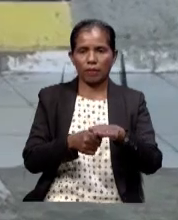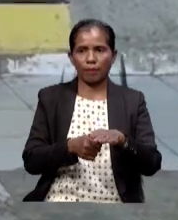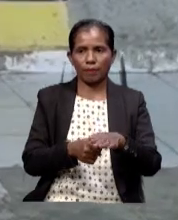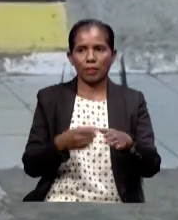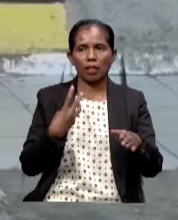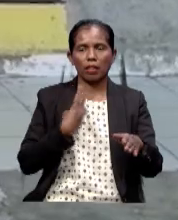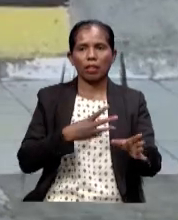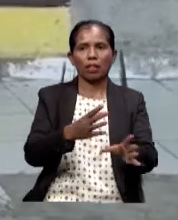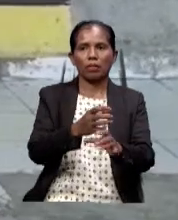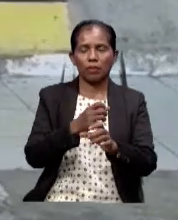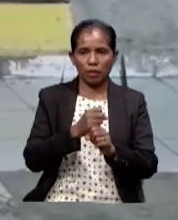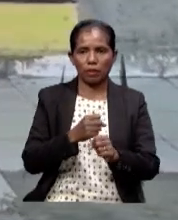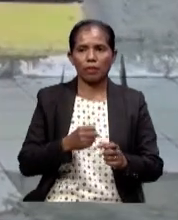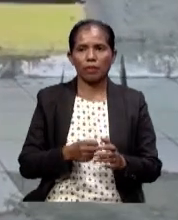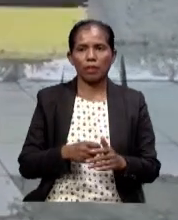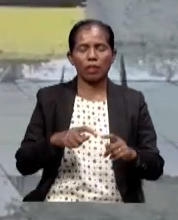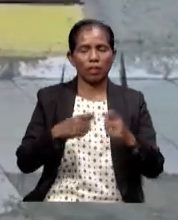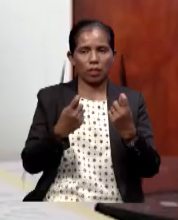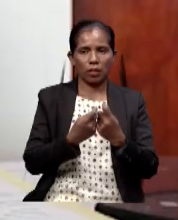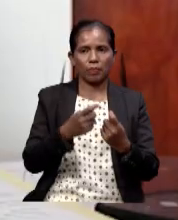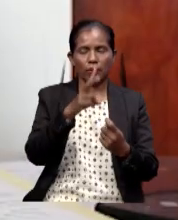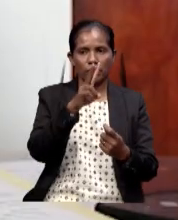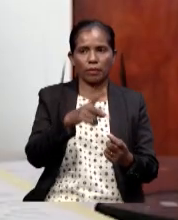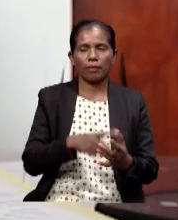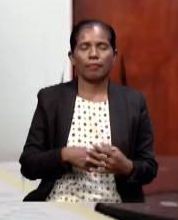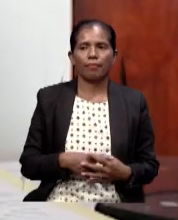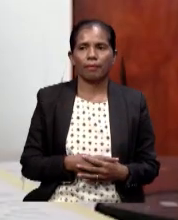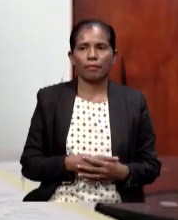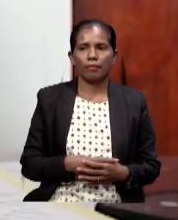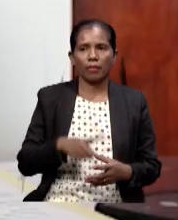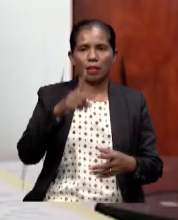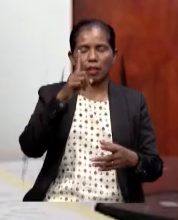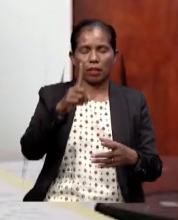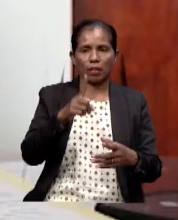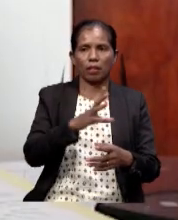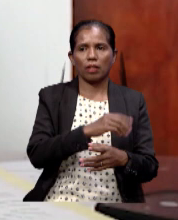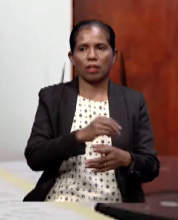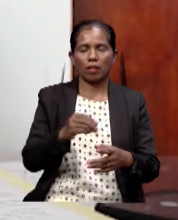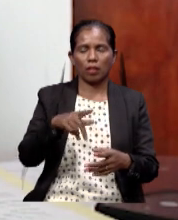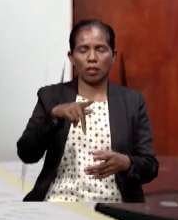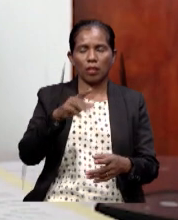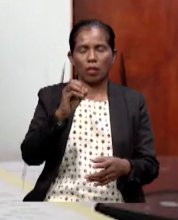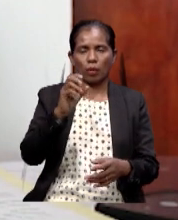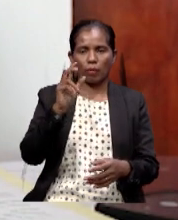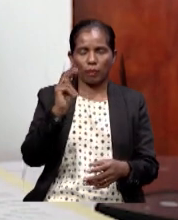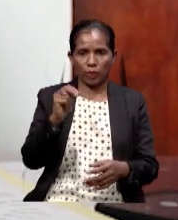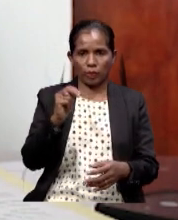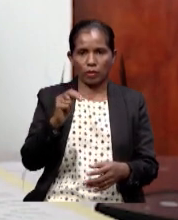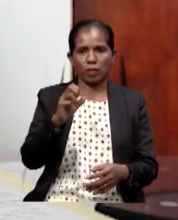prende kia tipu ruak ya ida ho pohon sagu nia marka pohon sagu